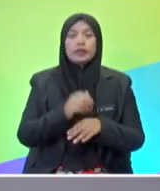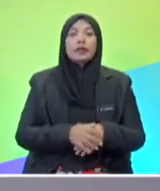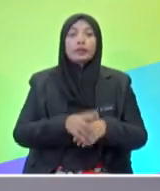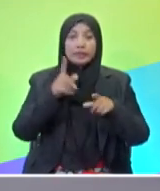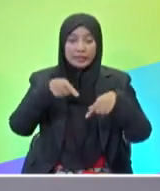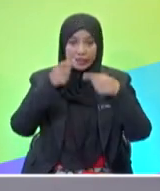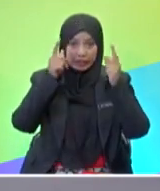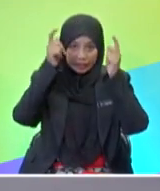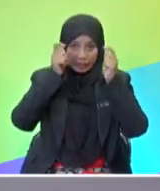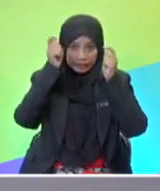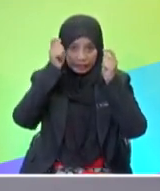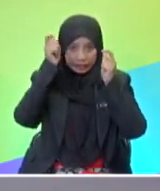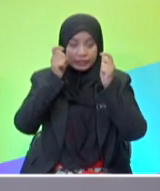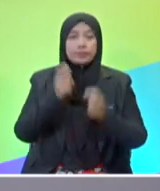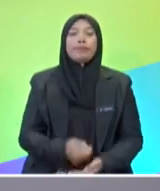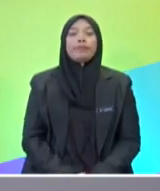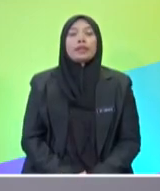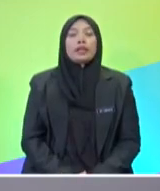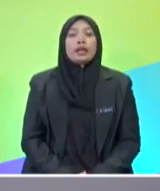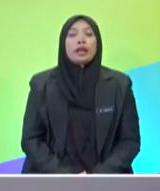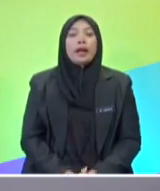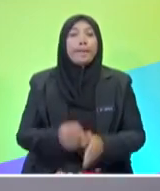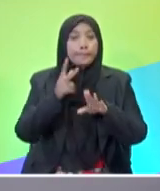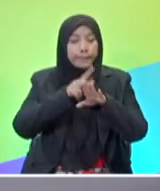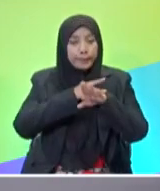tandas, lepas tu pakai apa tu, dia ketik kuku.